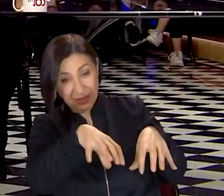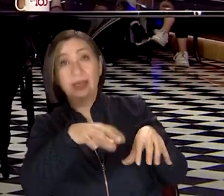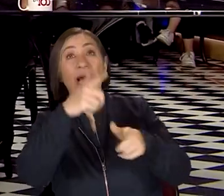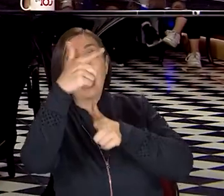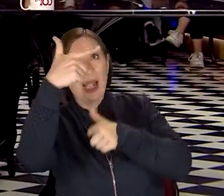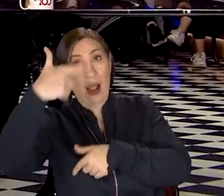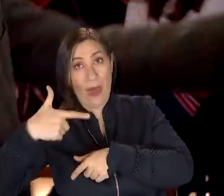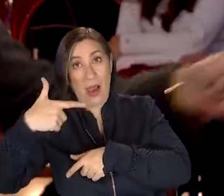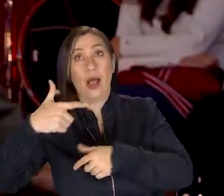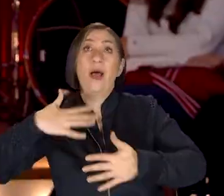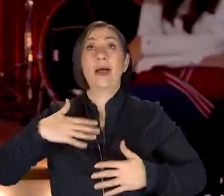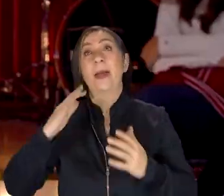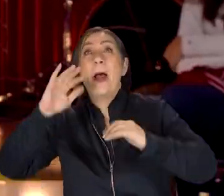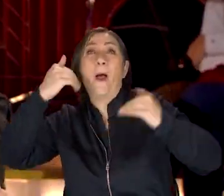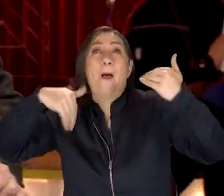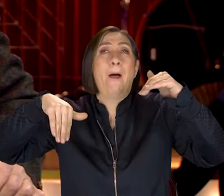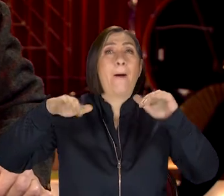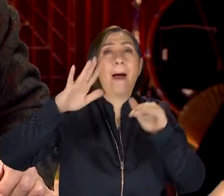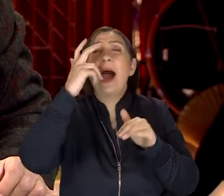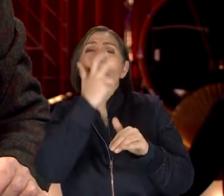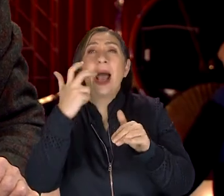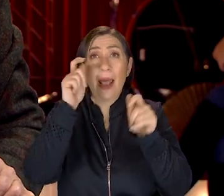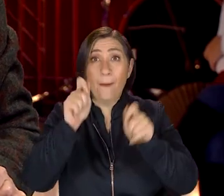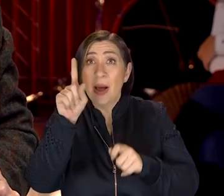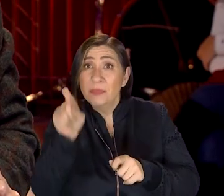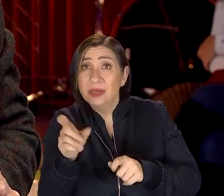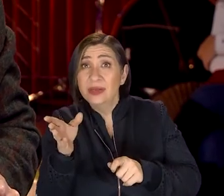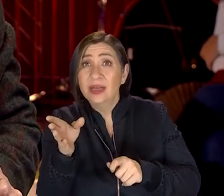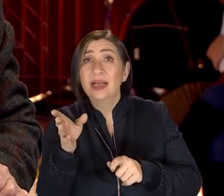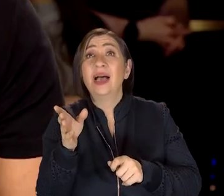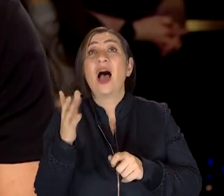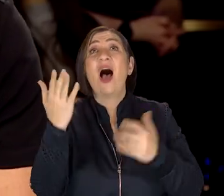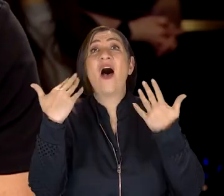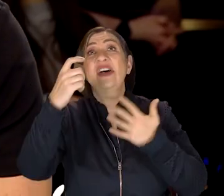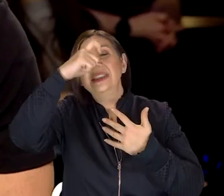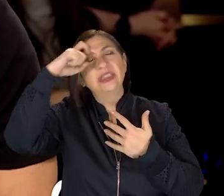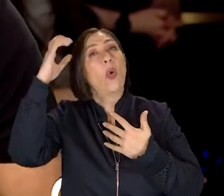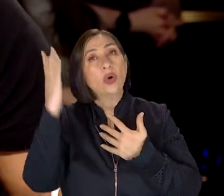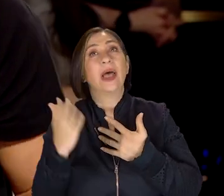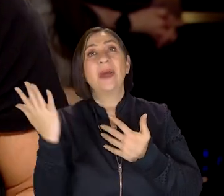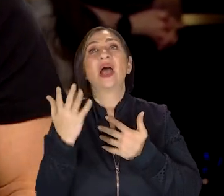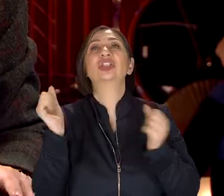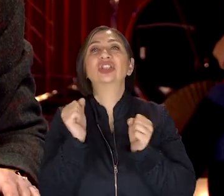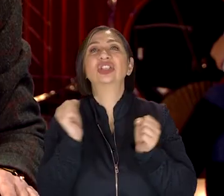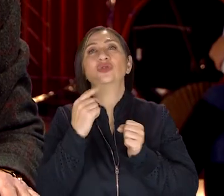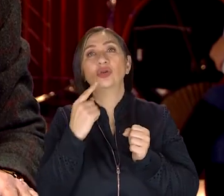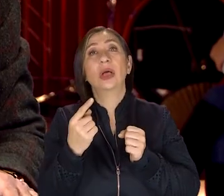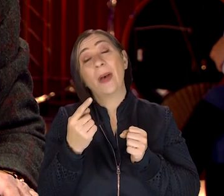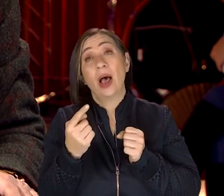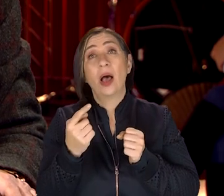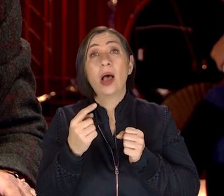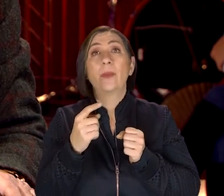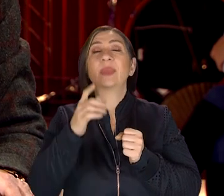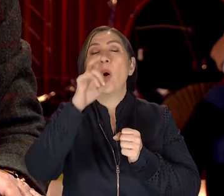aynı noktada kamerayı yolun bu tarafına koyup burada böyle dans edebilirler mi? Ya, hava ne kadar sıcak olursa olsun. Hadi kış diye söylüyoruz.